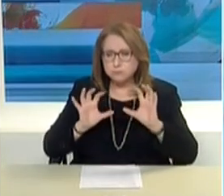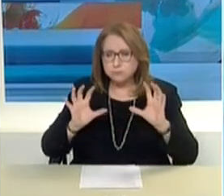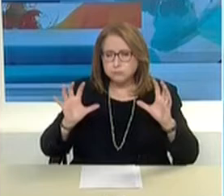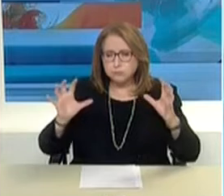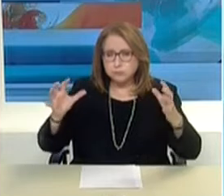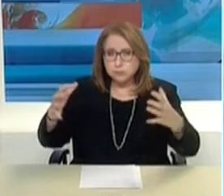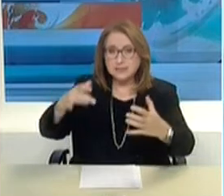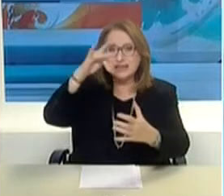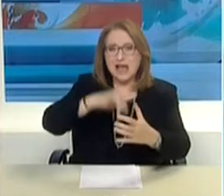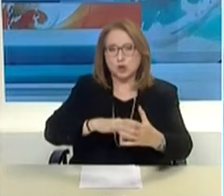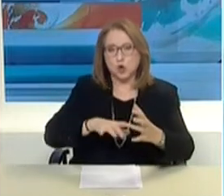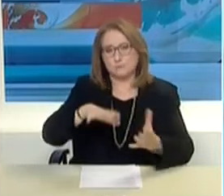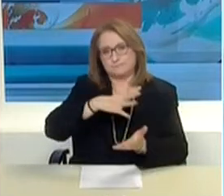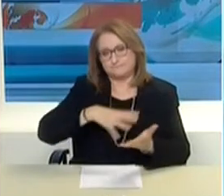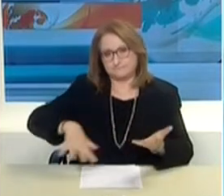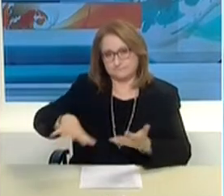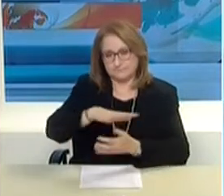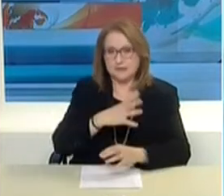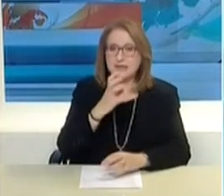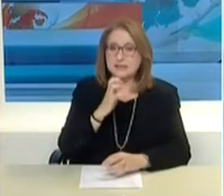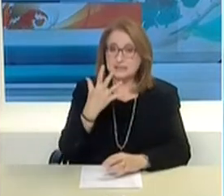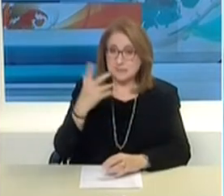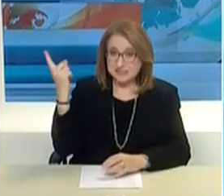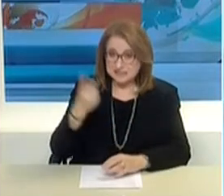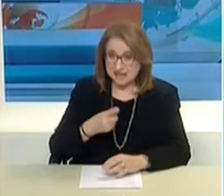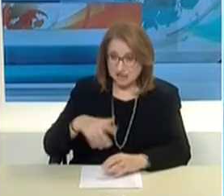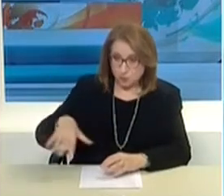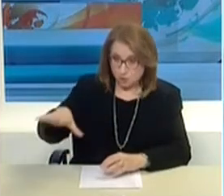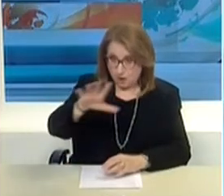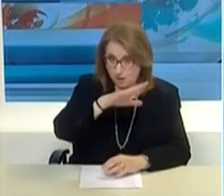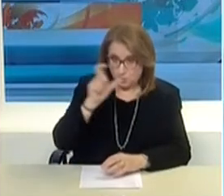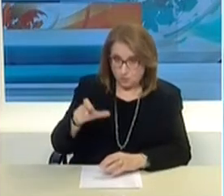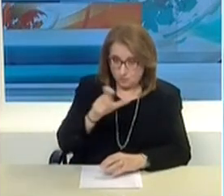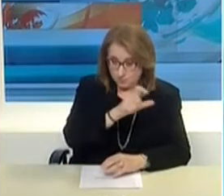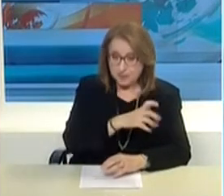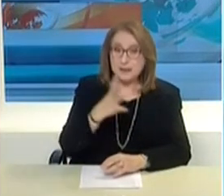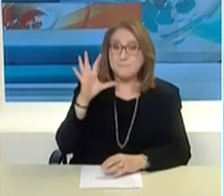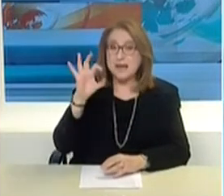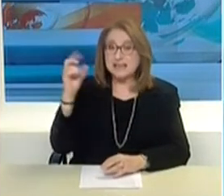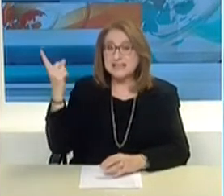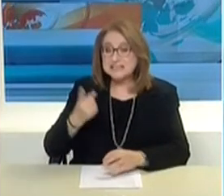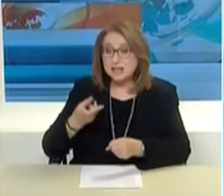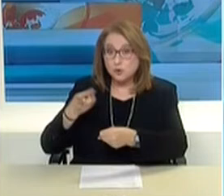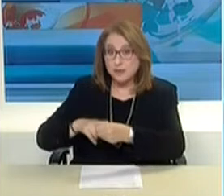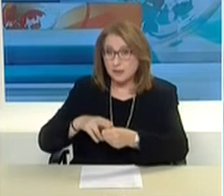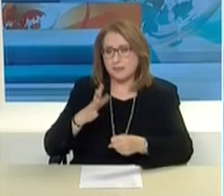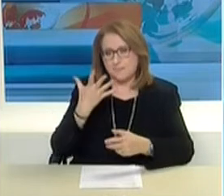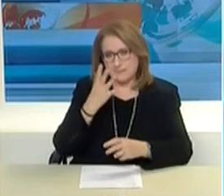45% του συνολικού αριθμού περιπτώσεων της νόσου και 50% του συνολικού αριθμού θανάτων έως